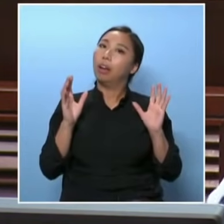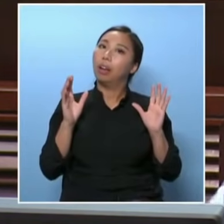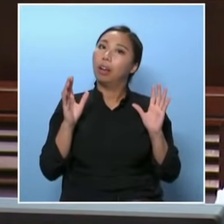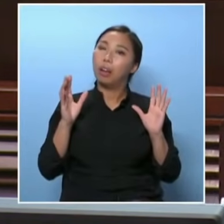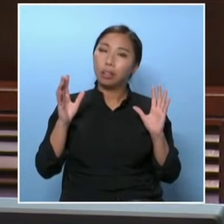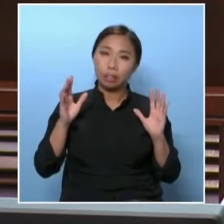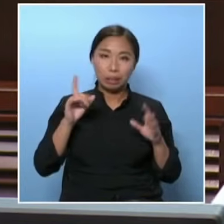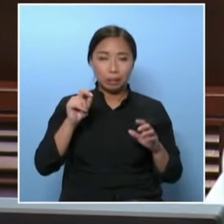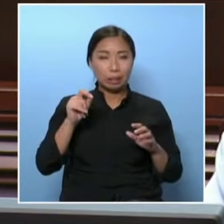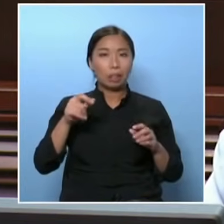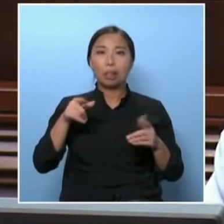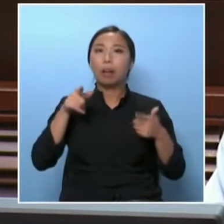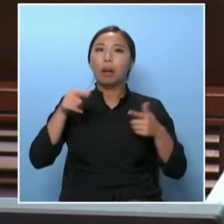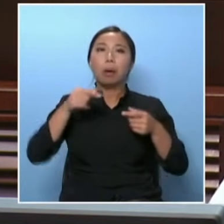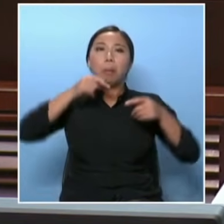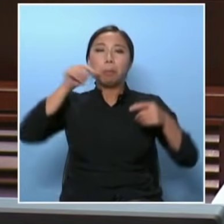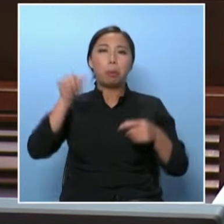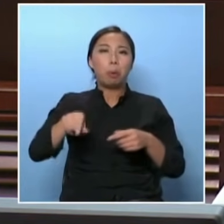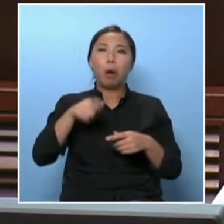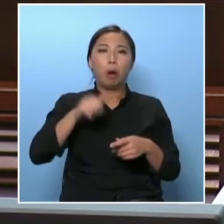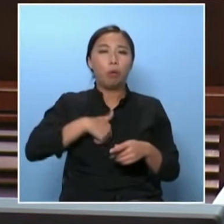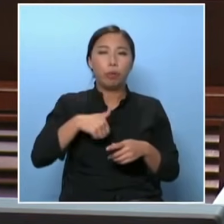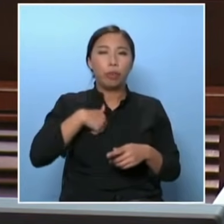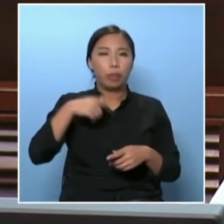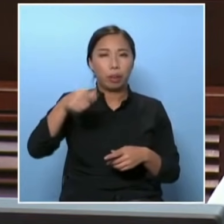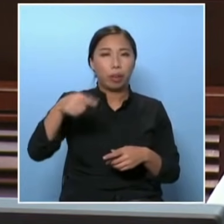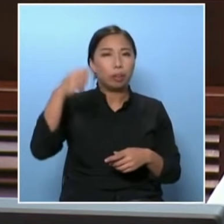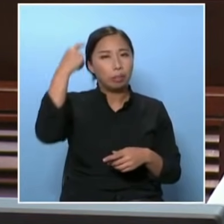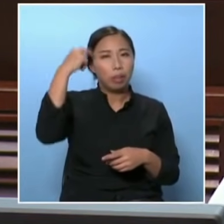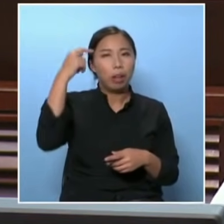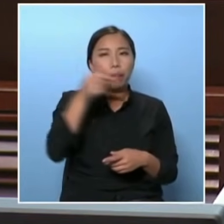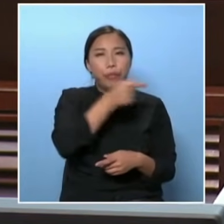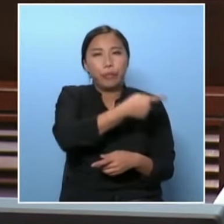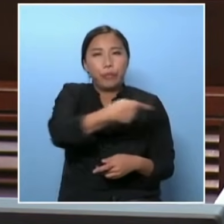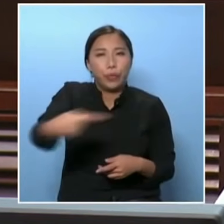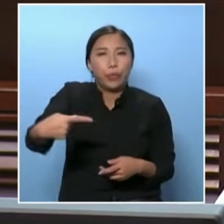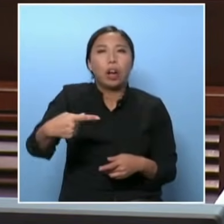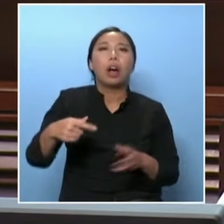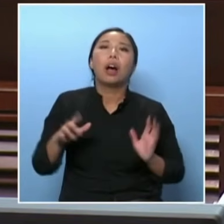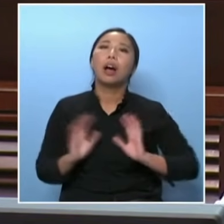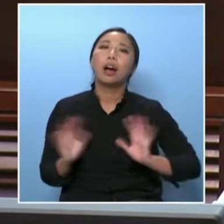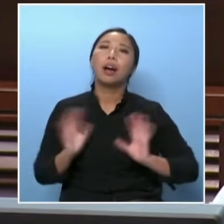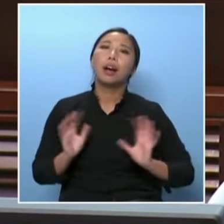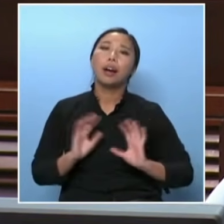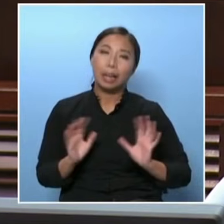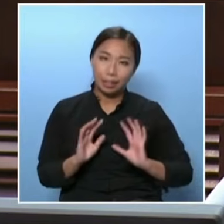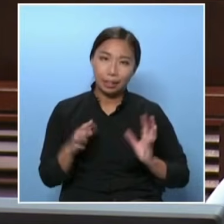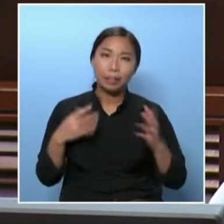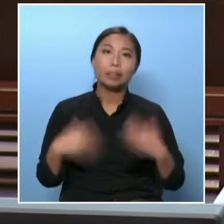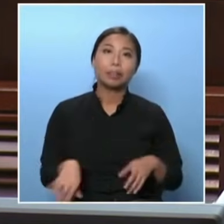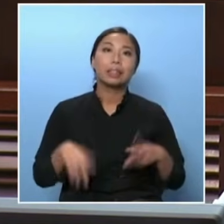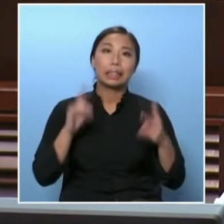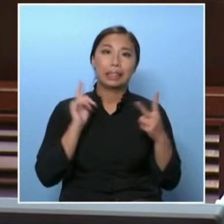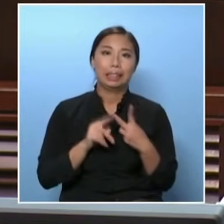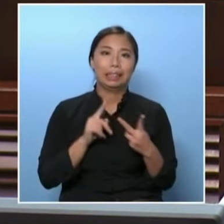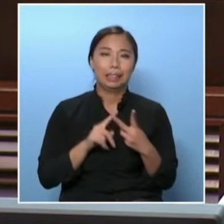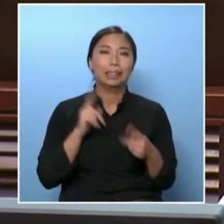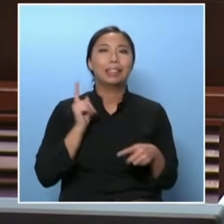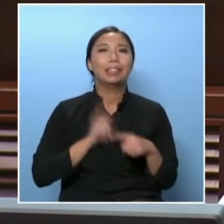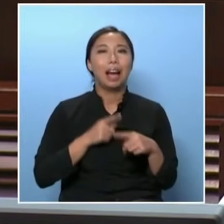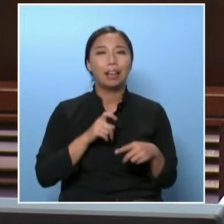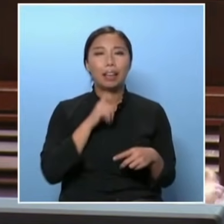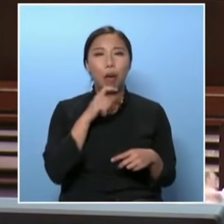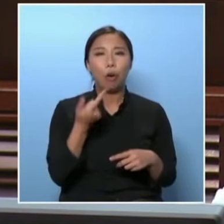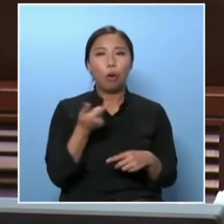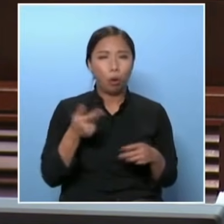唔好將教師呢個行業咧講到太負面嚇。第二咧就係、是。雖然個文件係列出咗多個